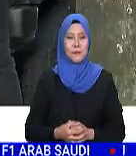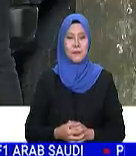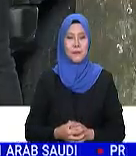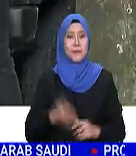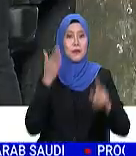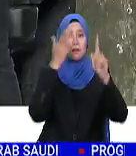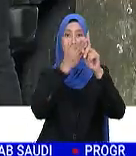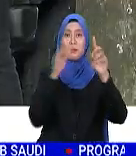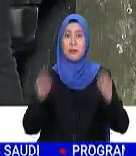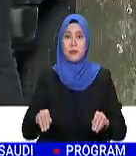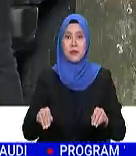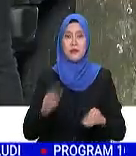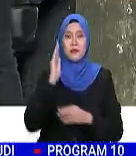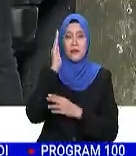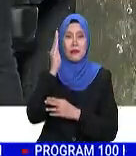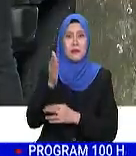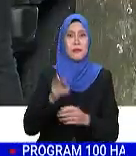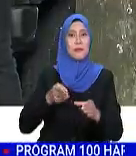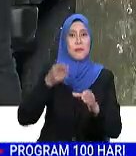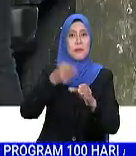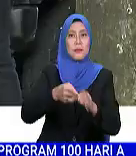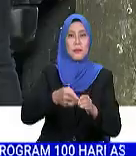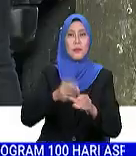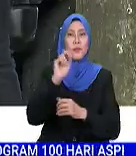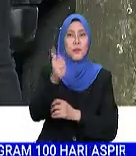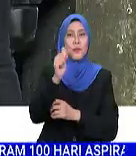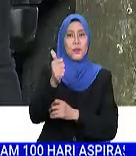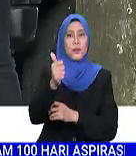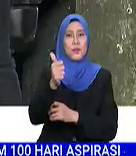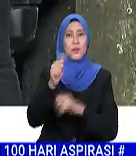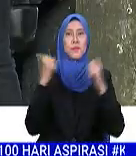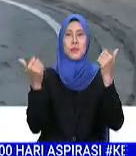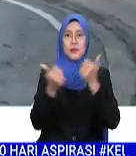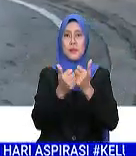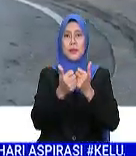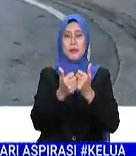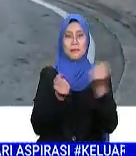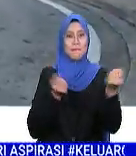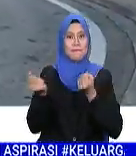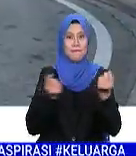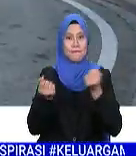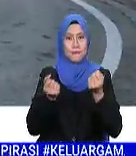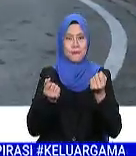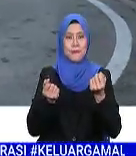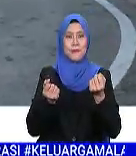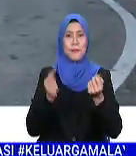Misi kemanusiaan ini akan turut disertai 10 ahli Persatuan Pacuan Empat Roda